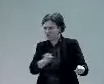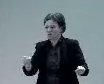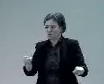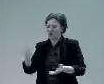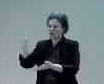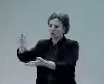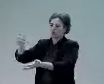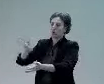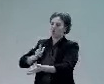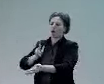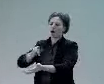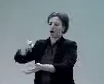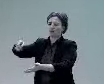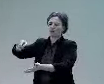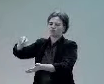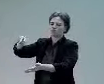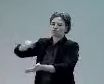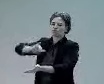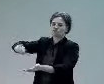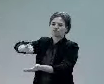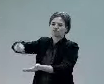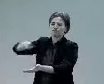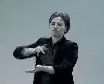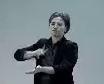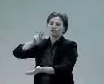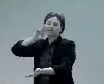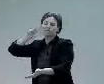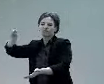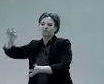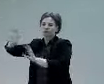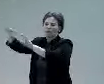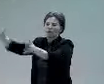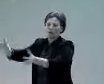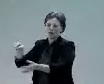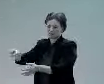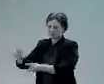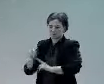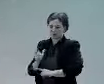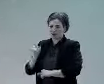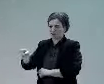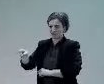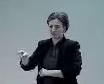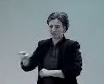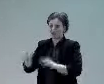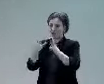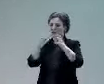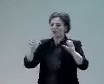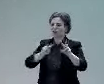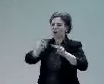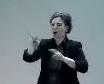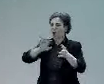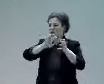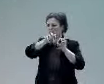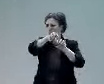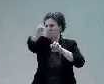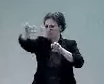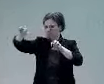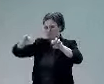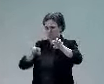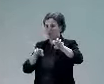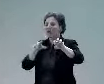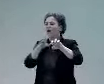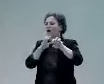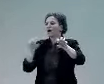fiscali senza palme intorno a noi, qualcuno prima l'ha detto. Non possiamo più tollerare che delle multinazionali legalmente nel contesto